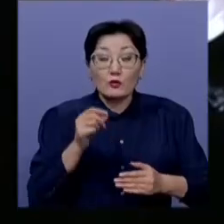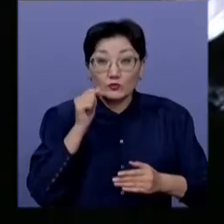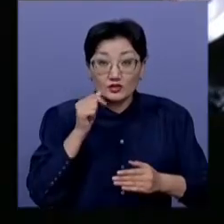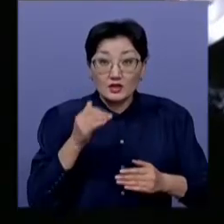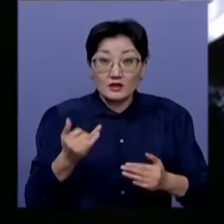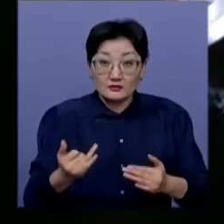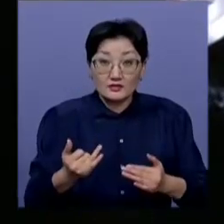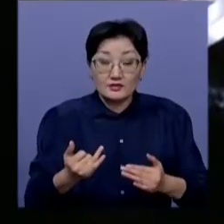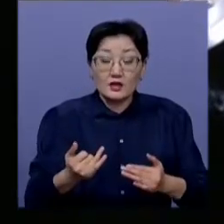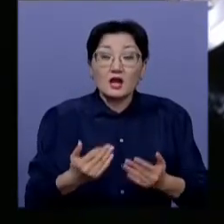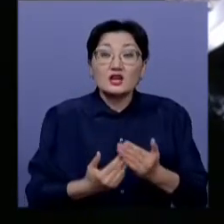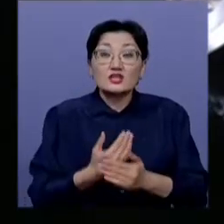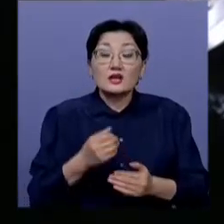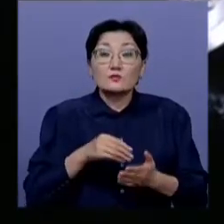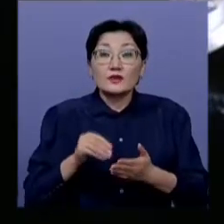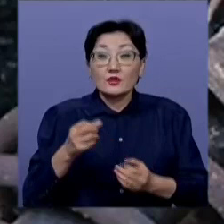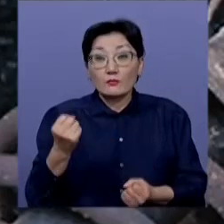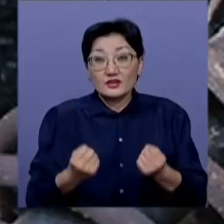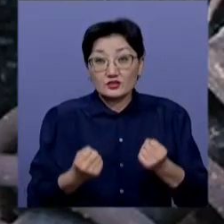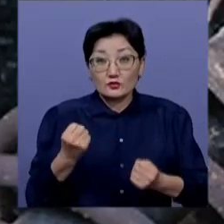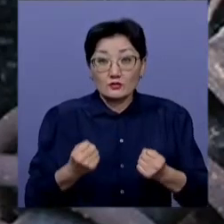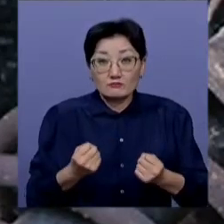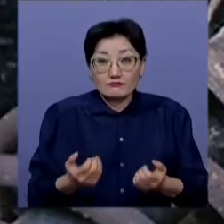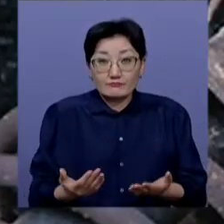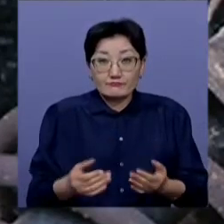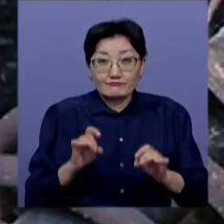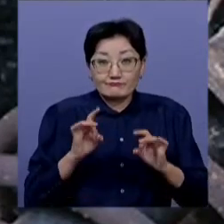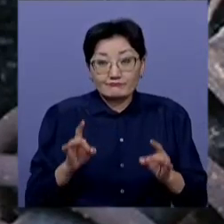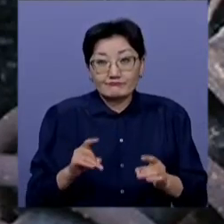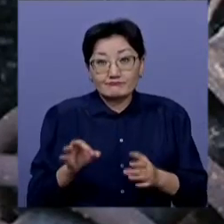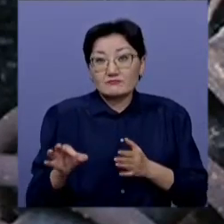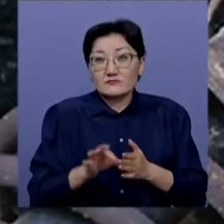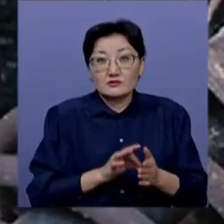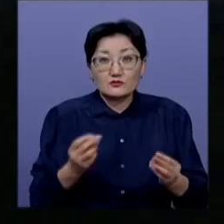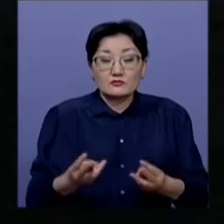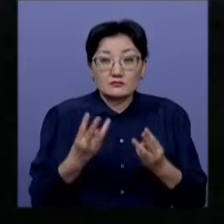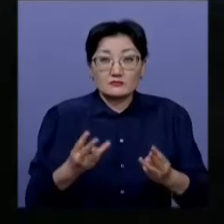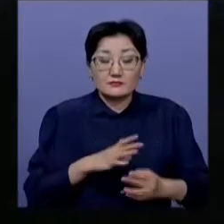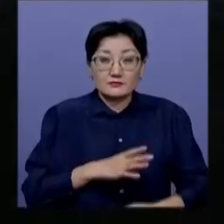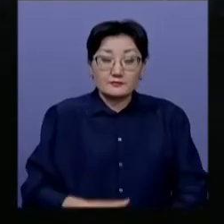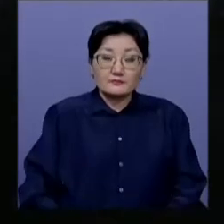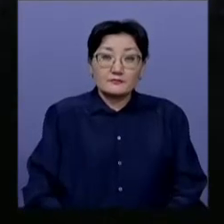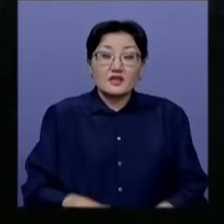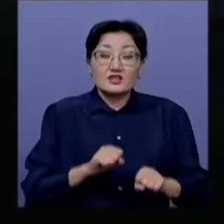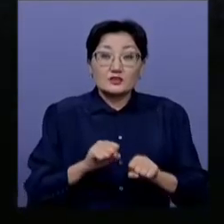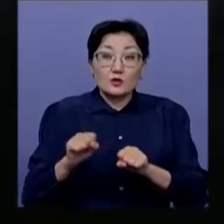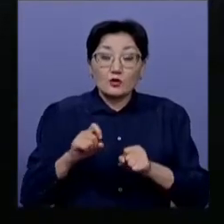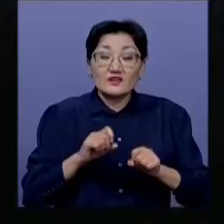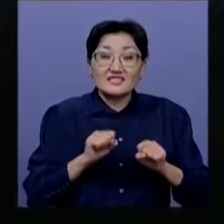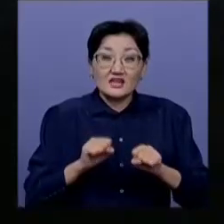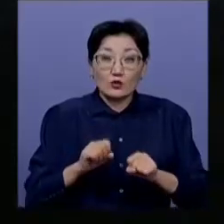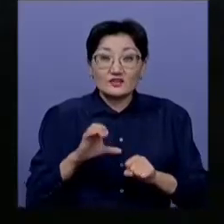көлікпен тауып жүрген. Жаңадан алған темір тұлпары көз алдында күлге айналды. Страховка туралы енді